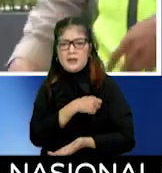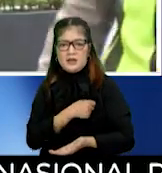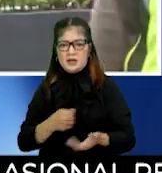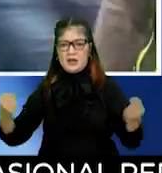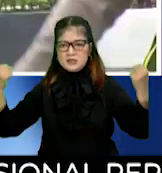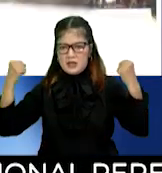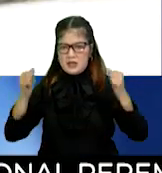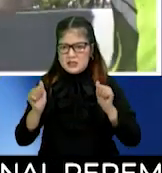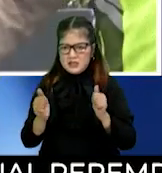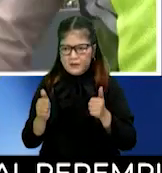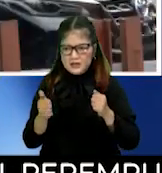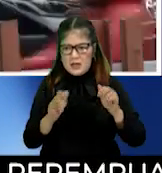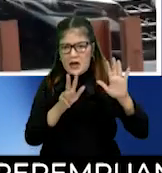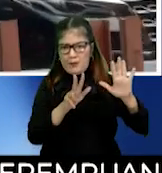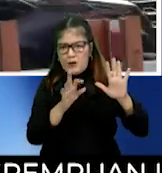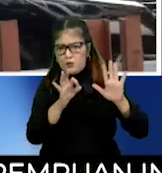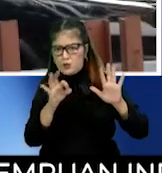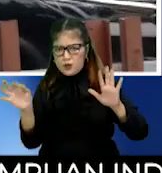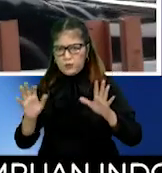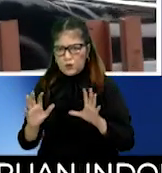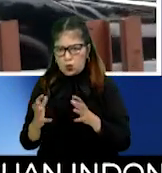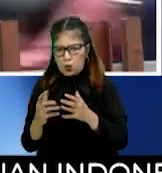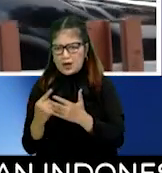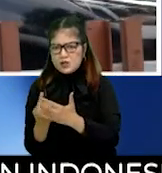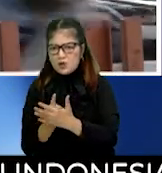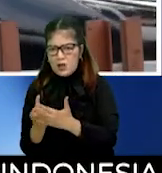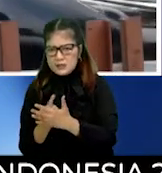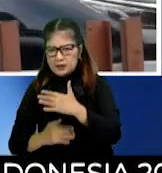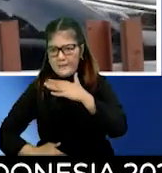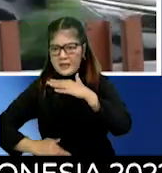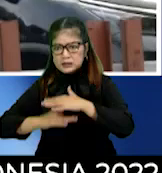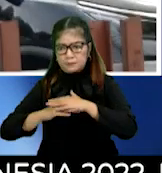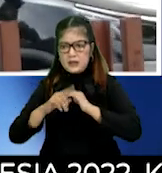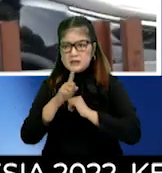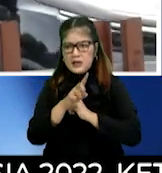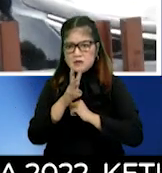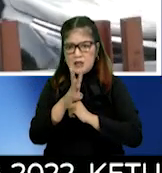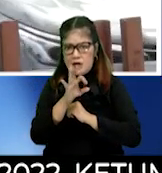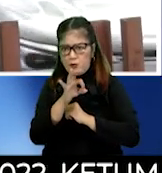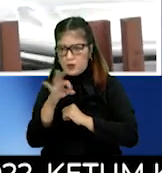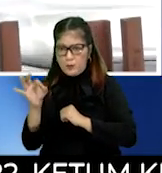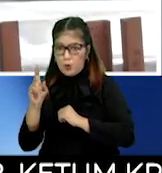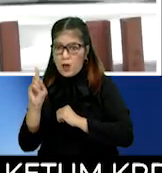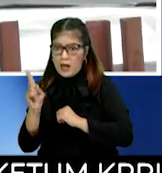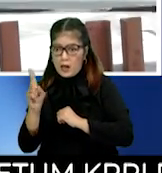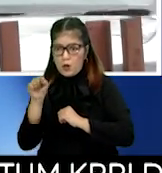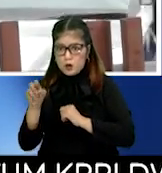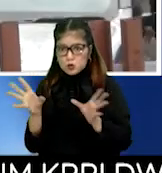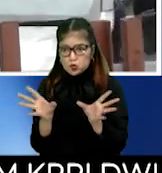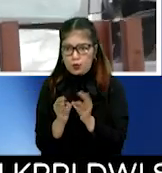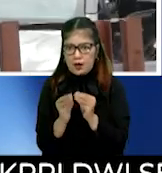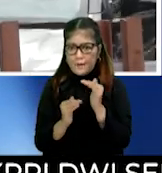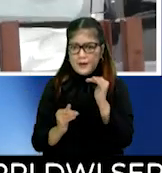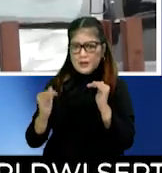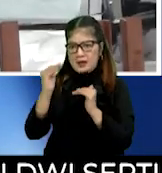sebanyak 80.000 ruang isolasi yang nantinya akan dimaksimalkan menjadi 130.000 apabila terjadi lonjakan yang cukup